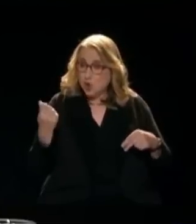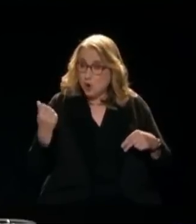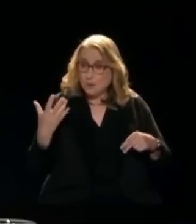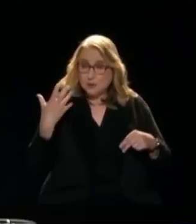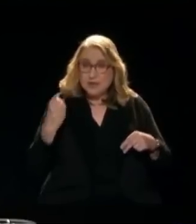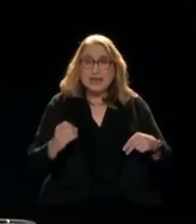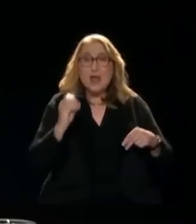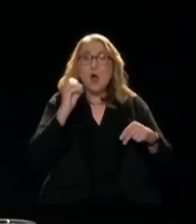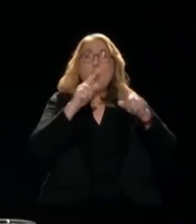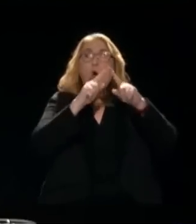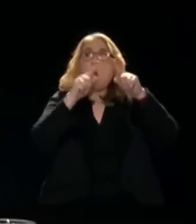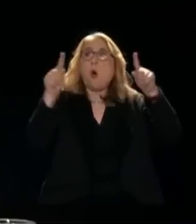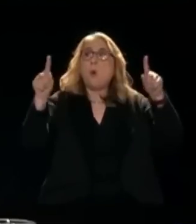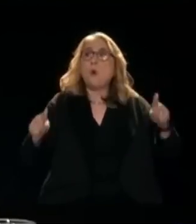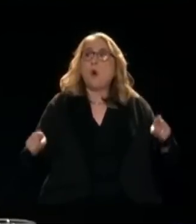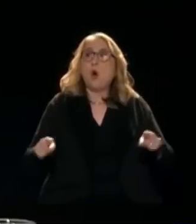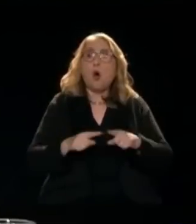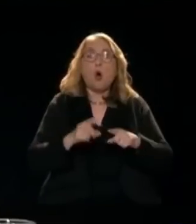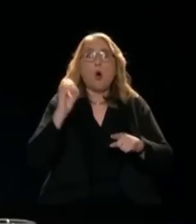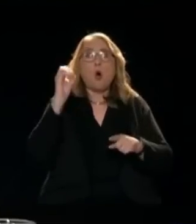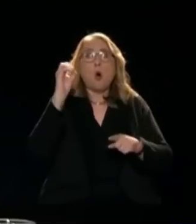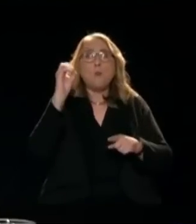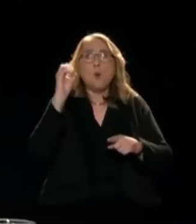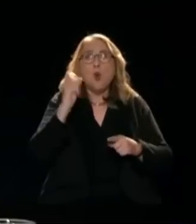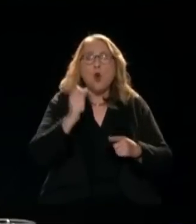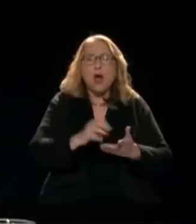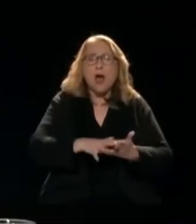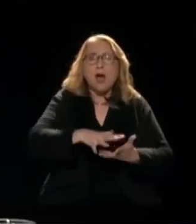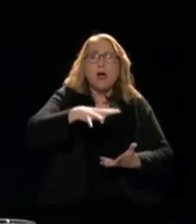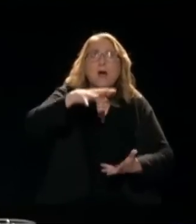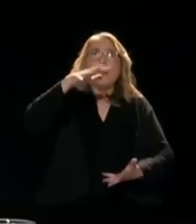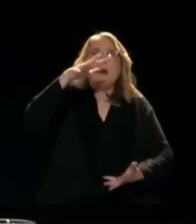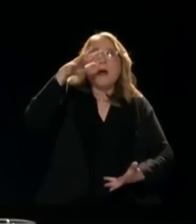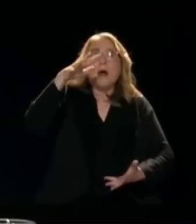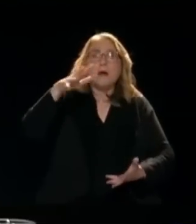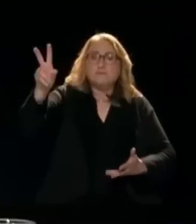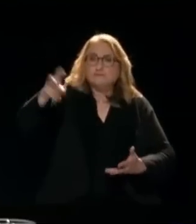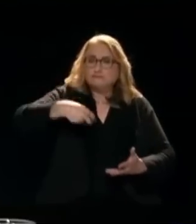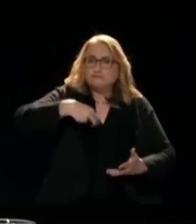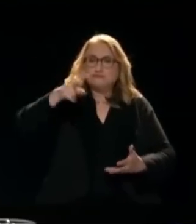ομολόγων BlackRock ή από οπουδήποτε, όπου βεβαίως η απόδοση